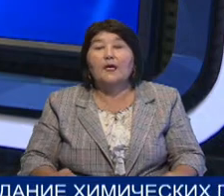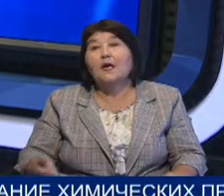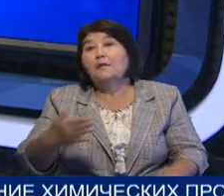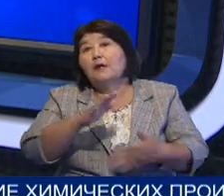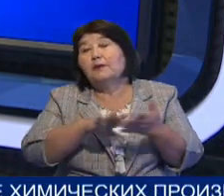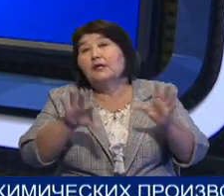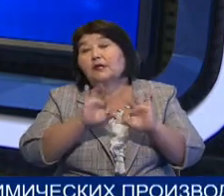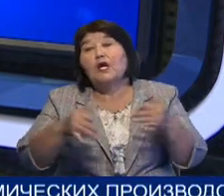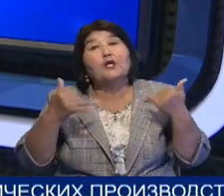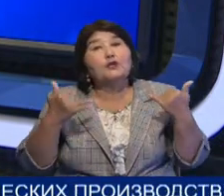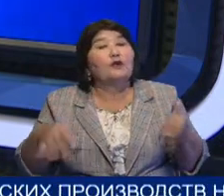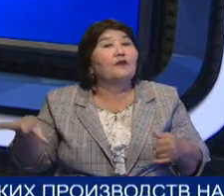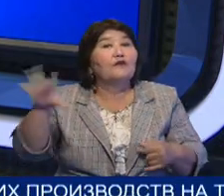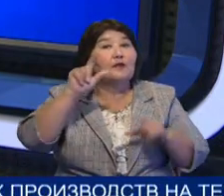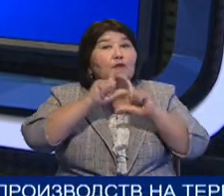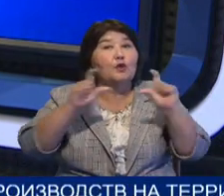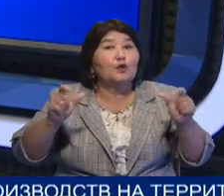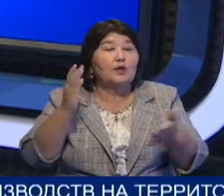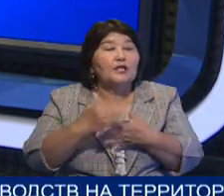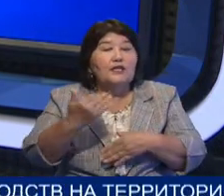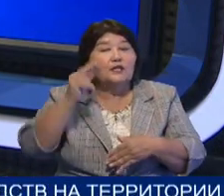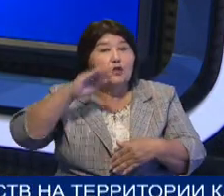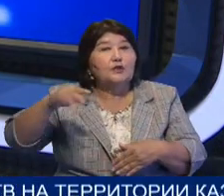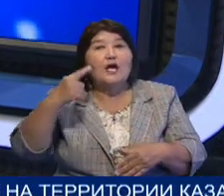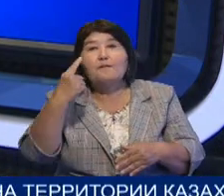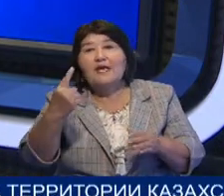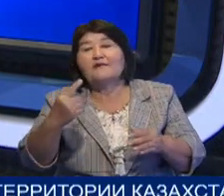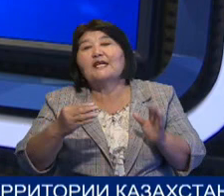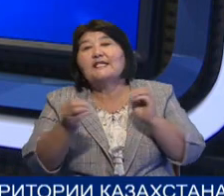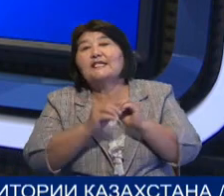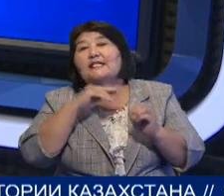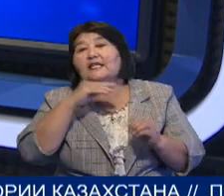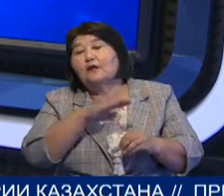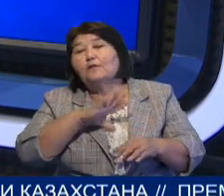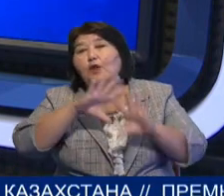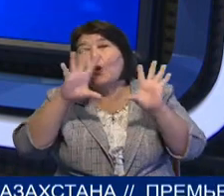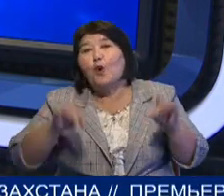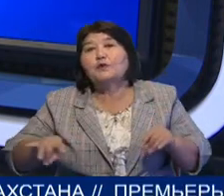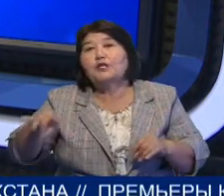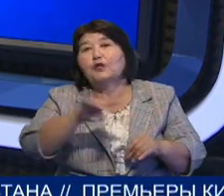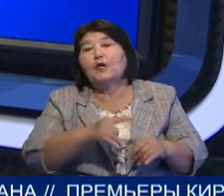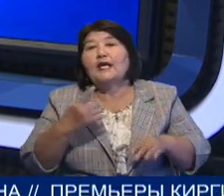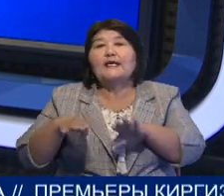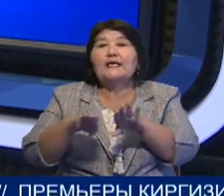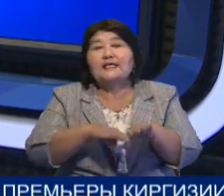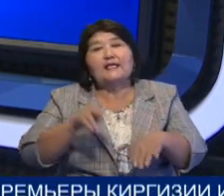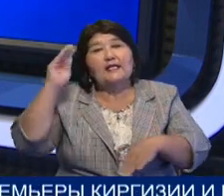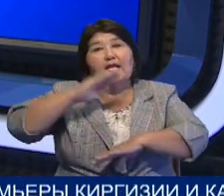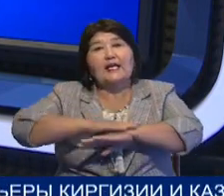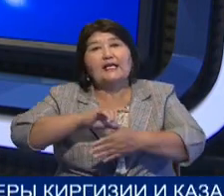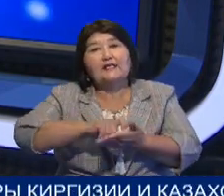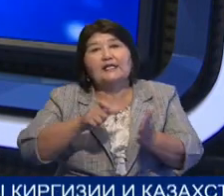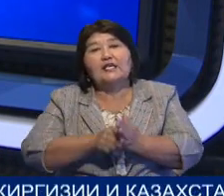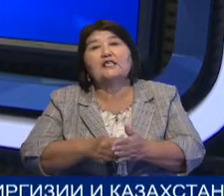мы продолжаем выпуск Сегодня во всех школах страны среди учащихся первых и десятых классов прошёл общий Республиканский единый классный